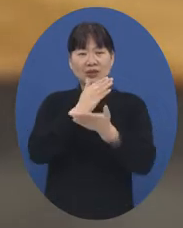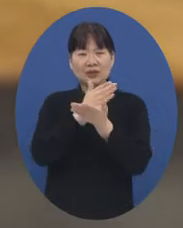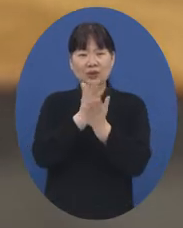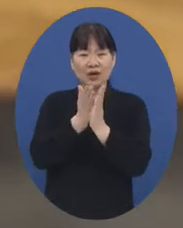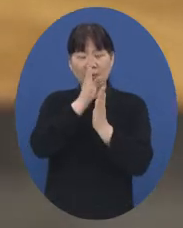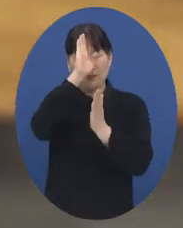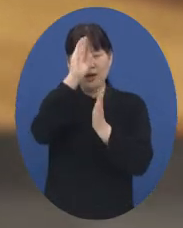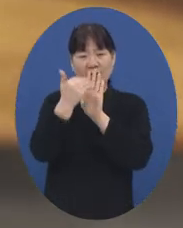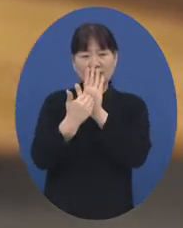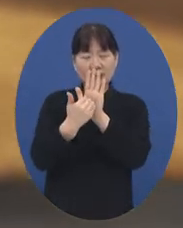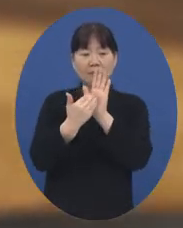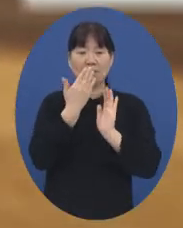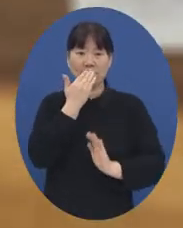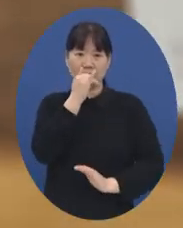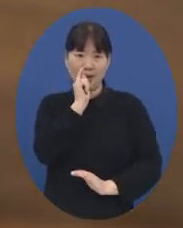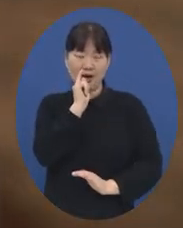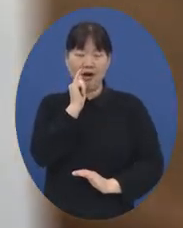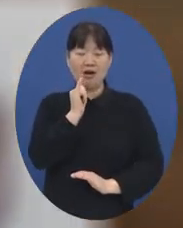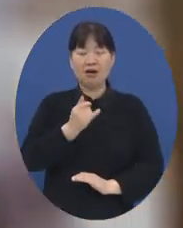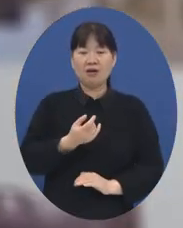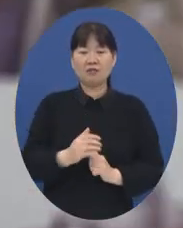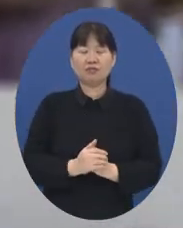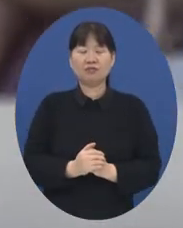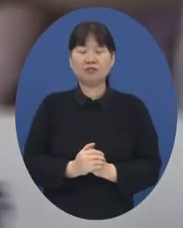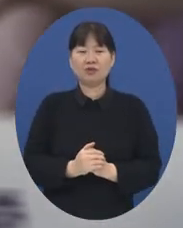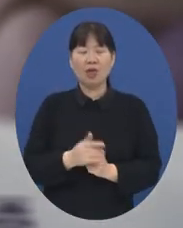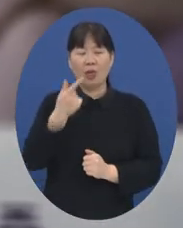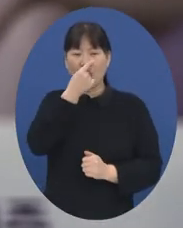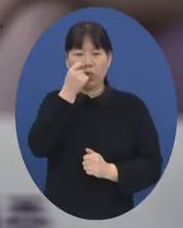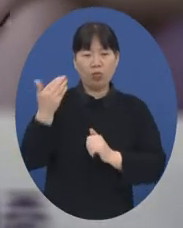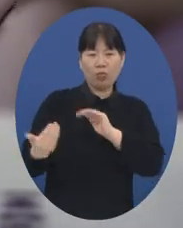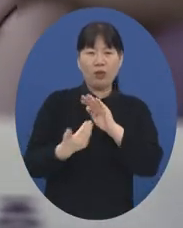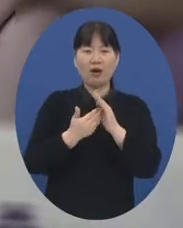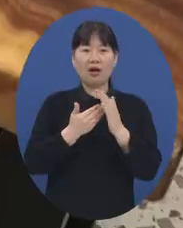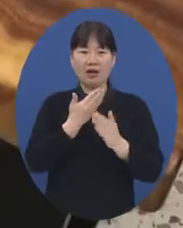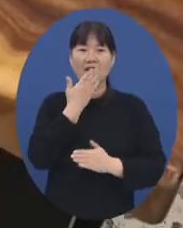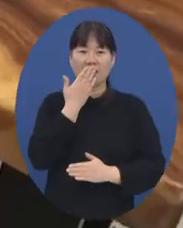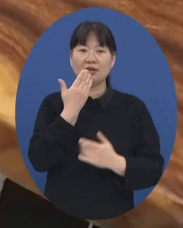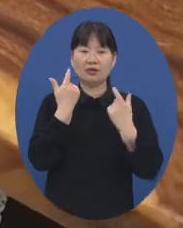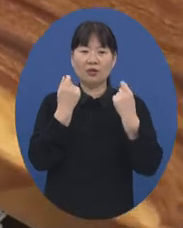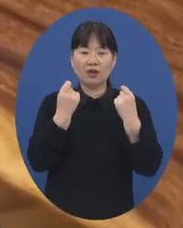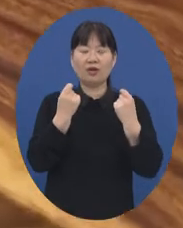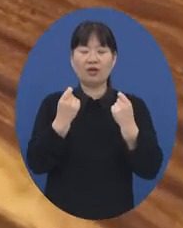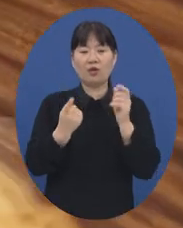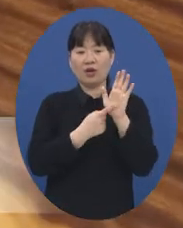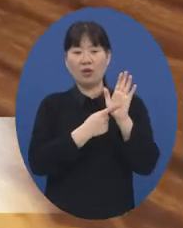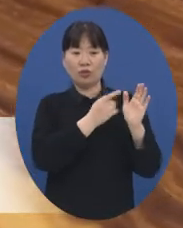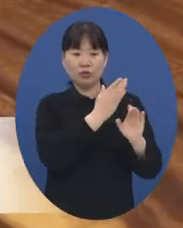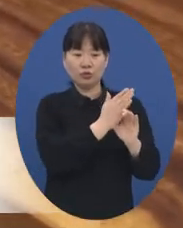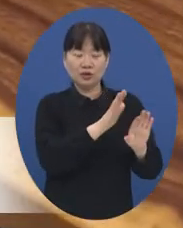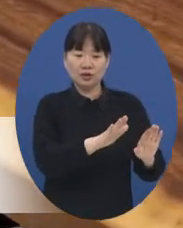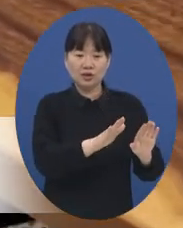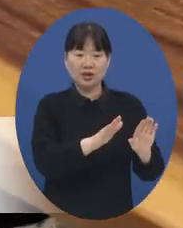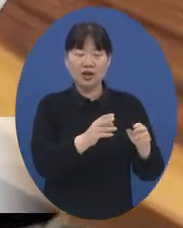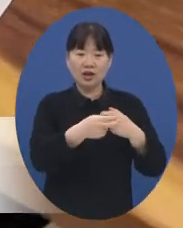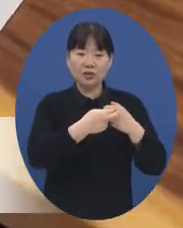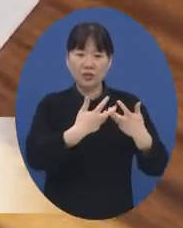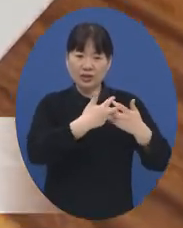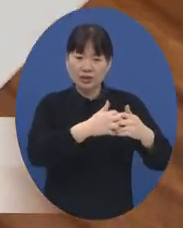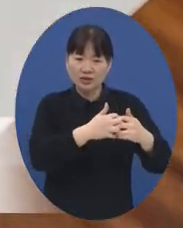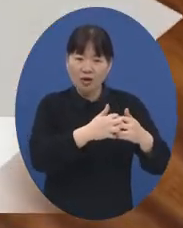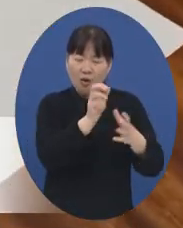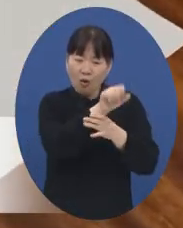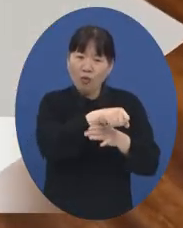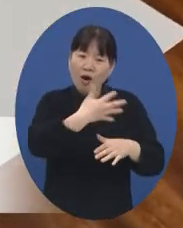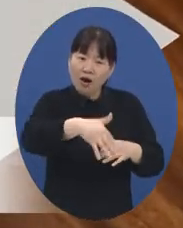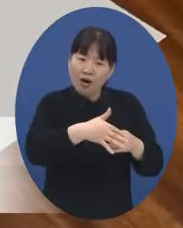각종 병을 예방하는 마치 만병통치약인 듯 의료기기 마냥 광고합니다. 아직은 의료기기 허가를 지켜지